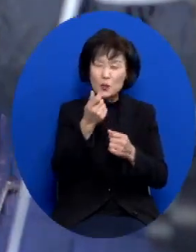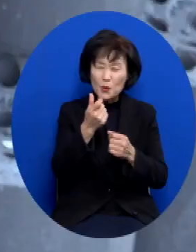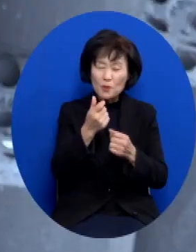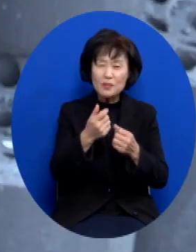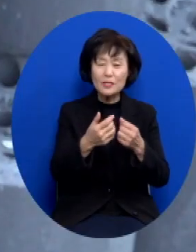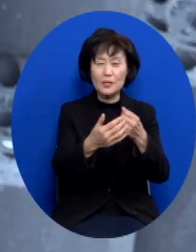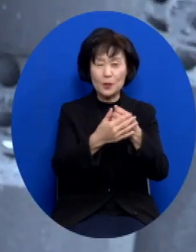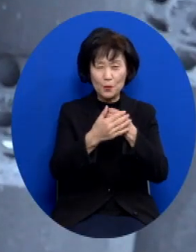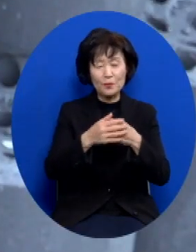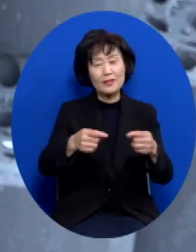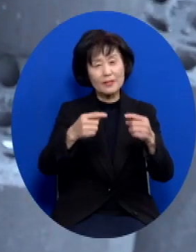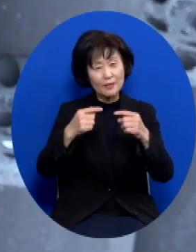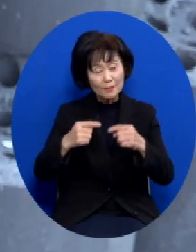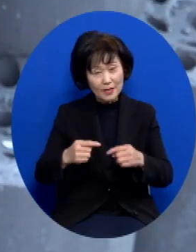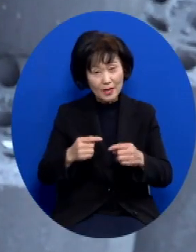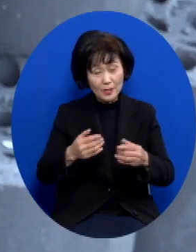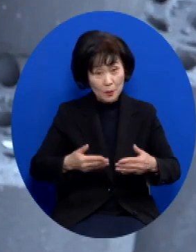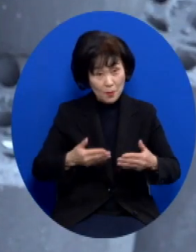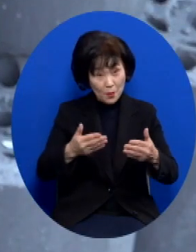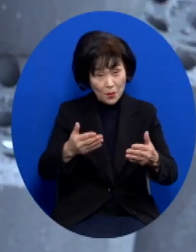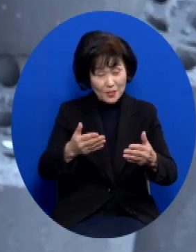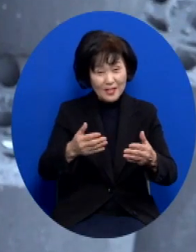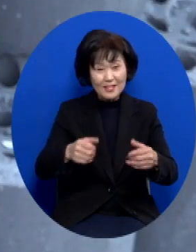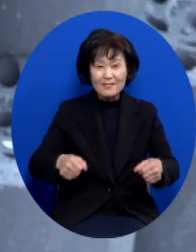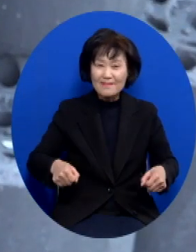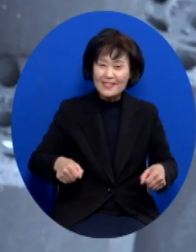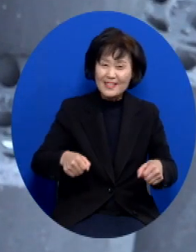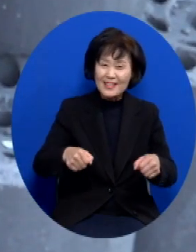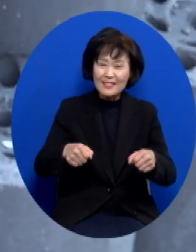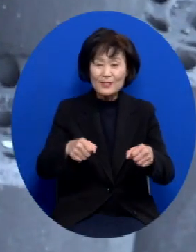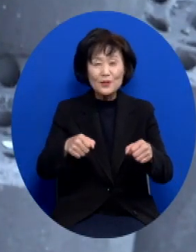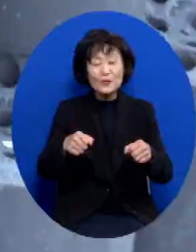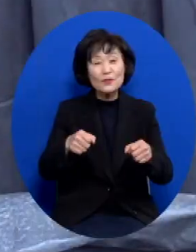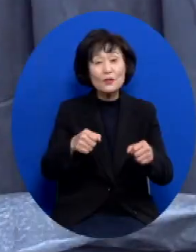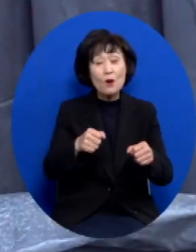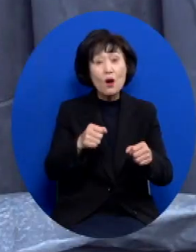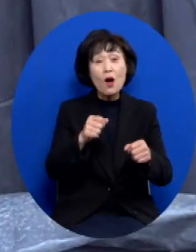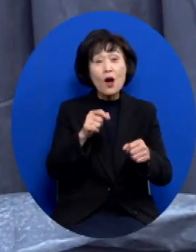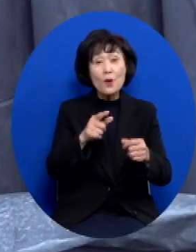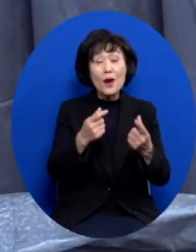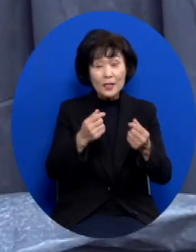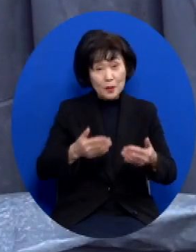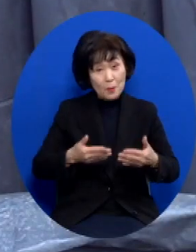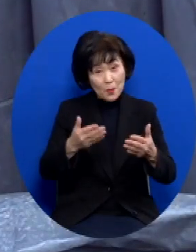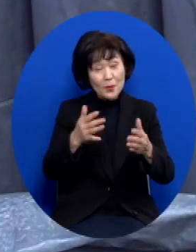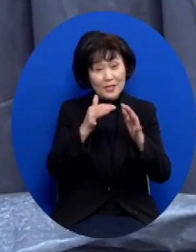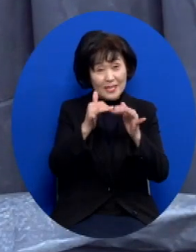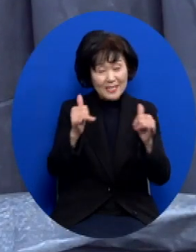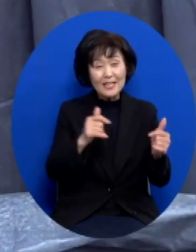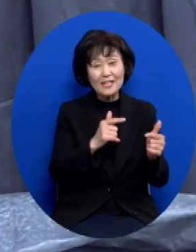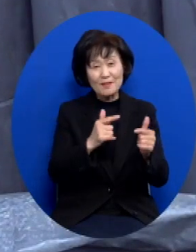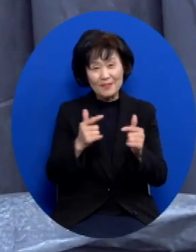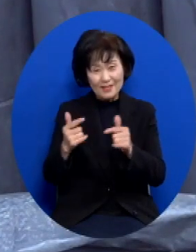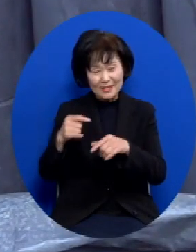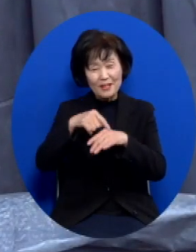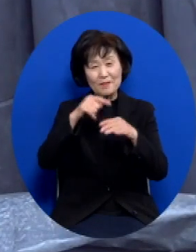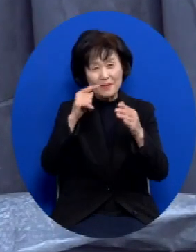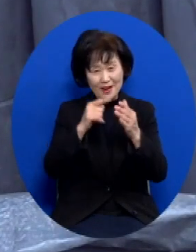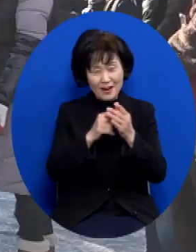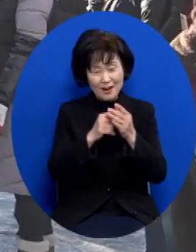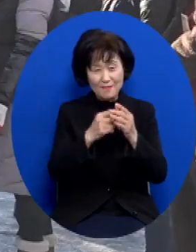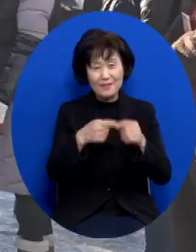또 봉사하고 니약 손수레 끌어주시고 그래서 그런 분들의 마음과 연탄은행의